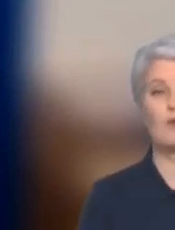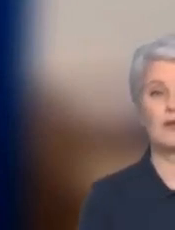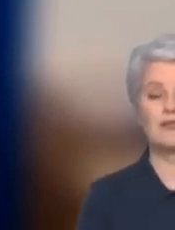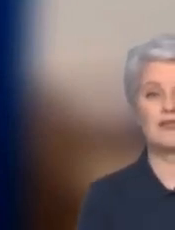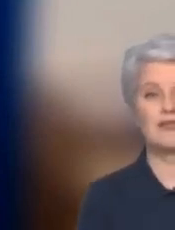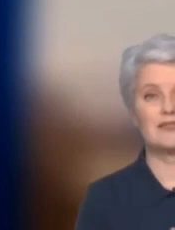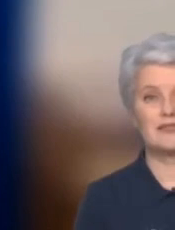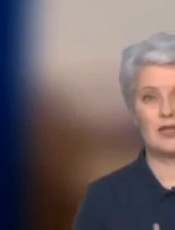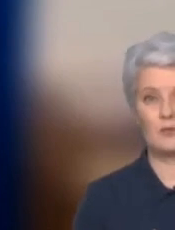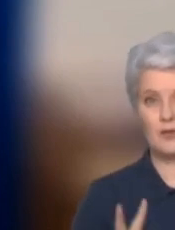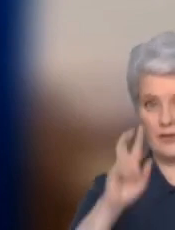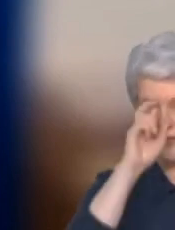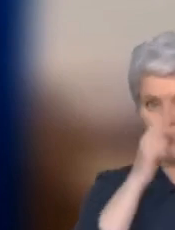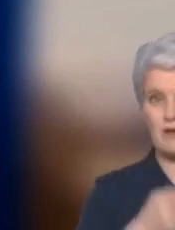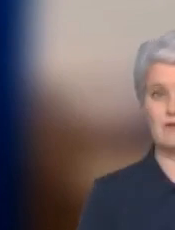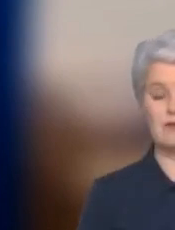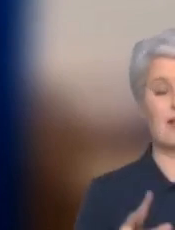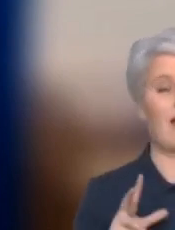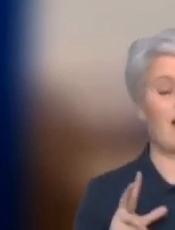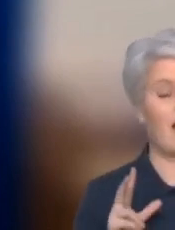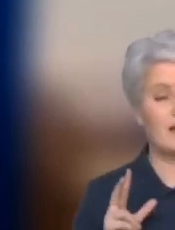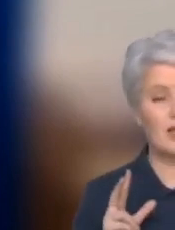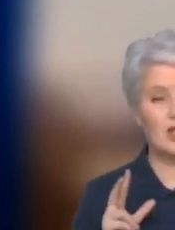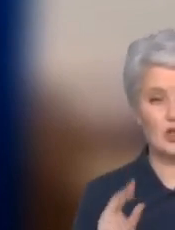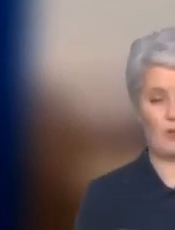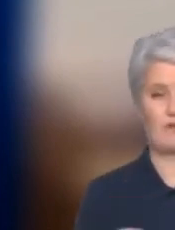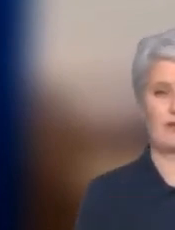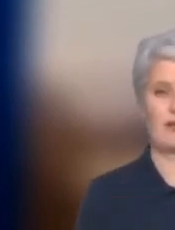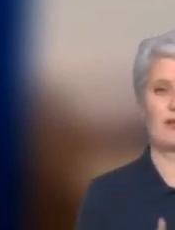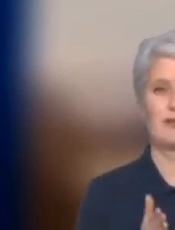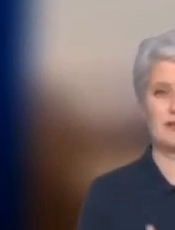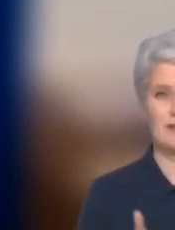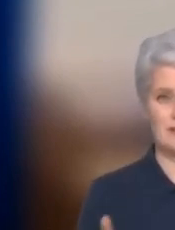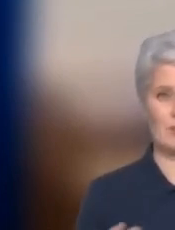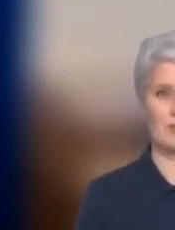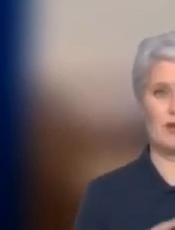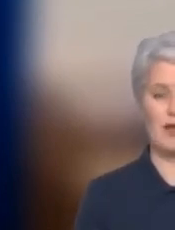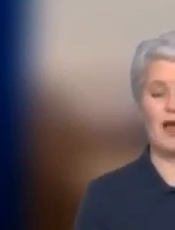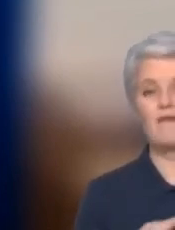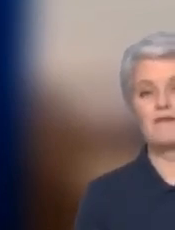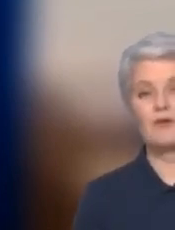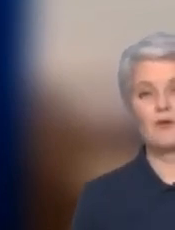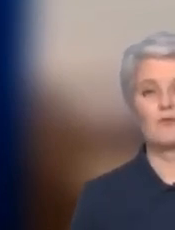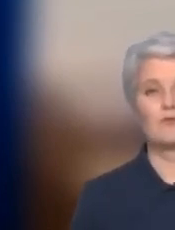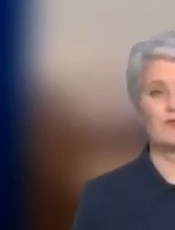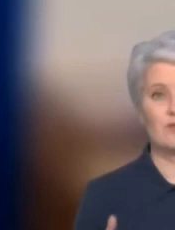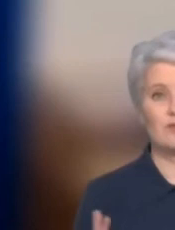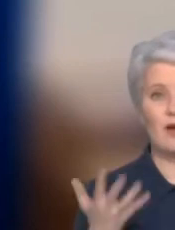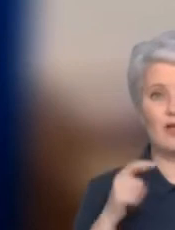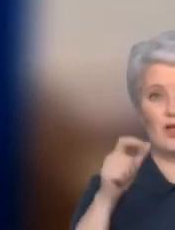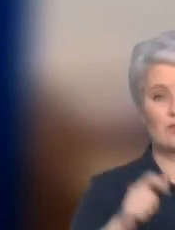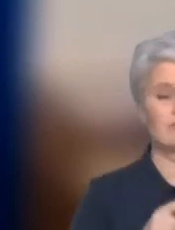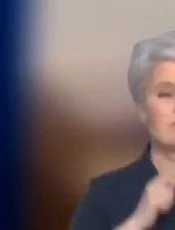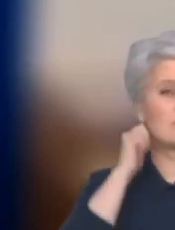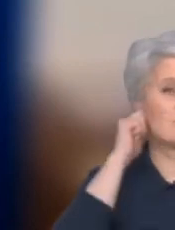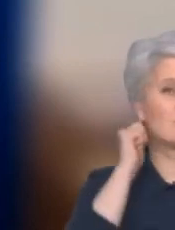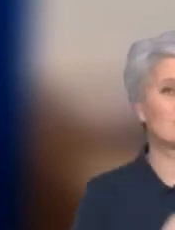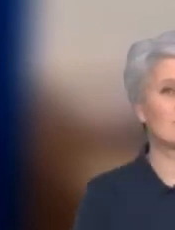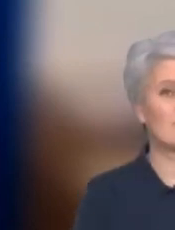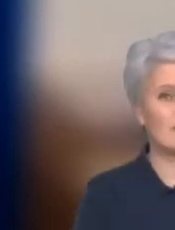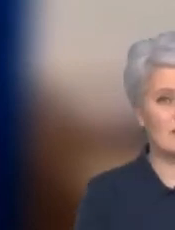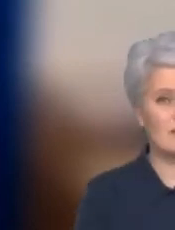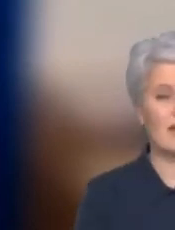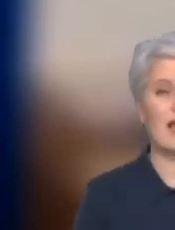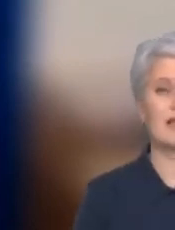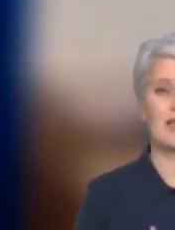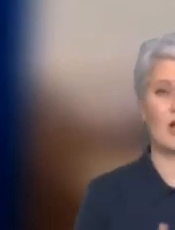і держава – це гарантована система, яка в будь-якому випадку при досягненні людиною пенсійного віку